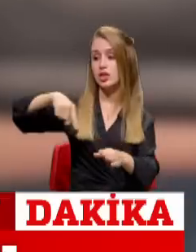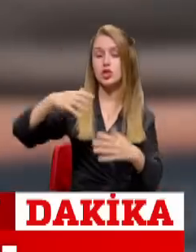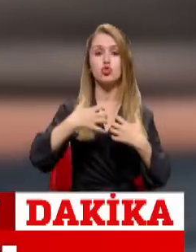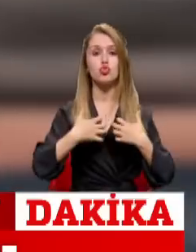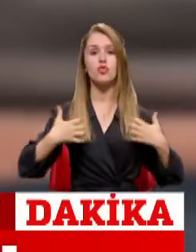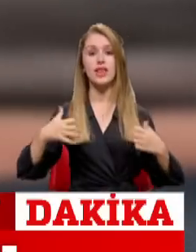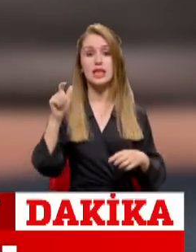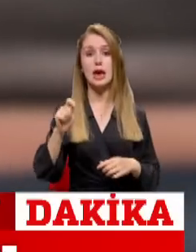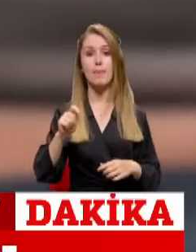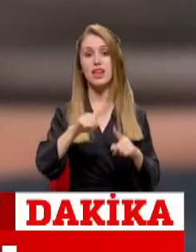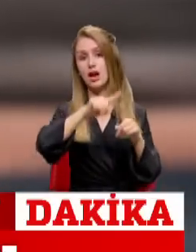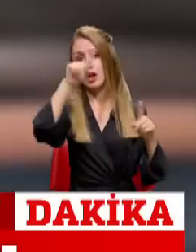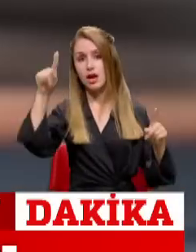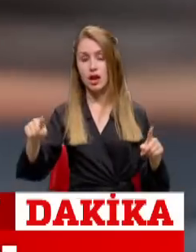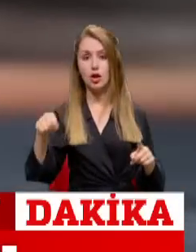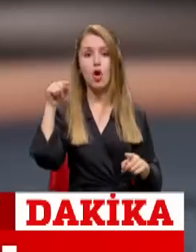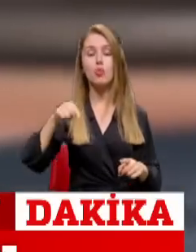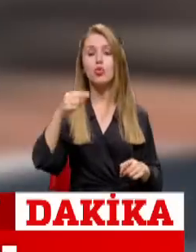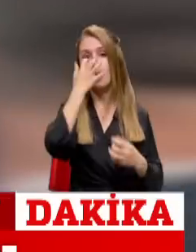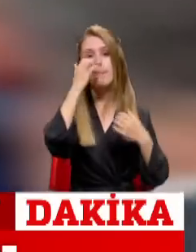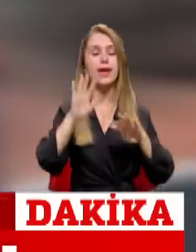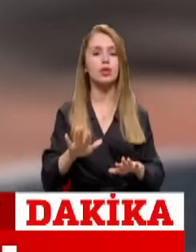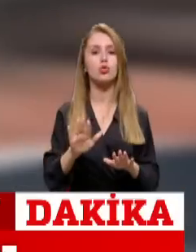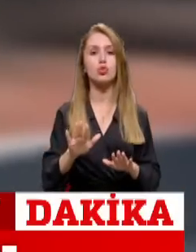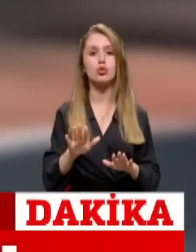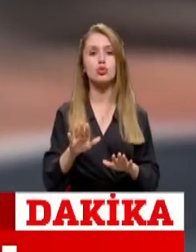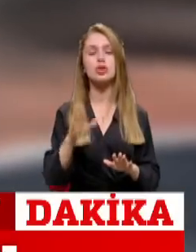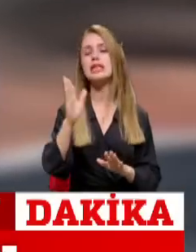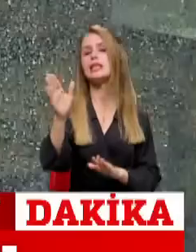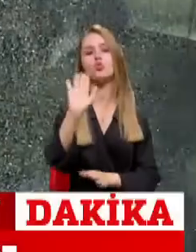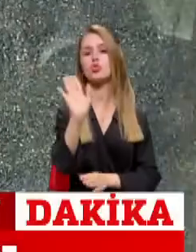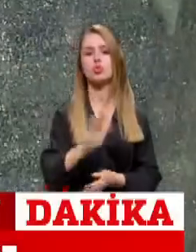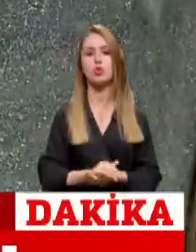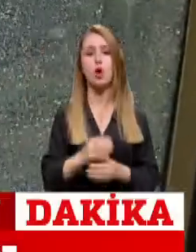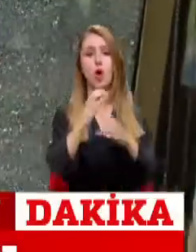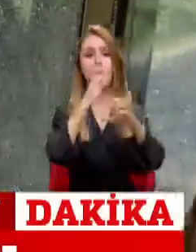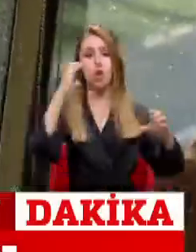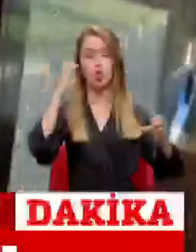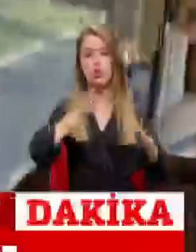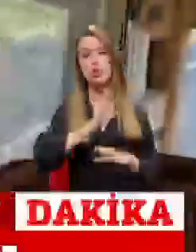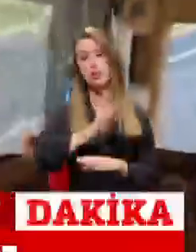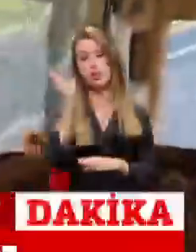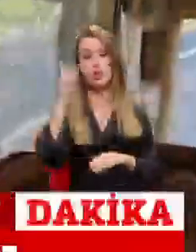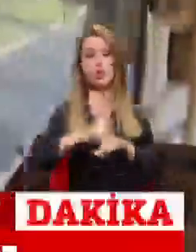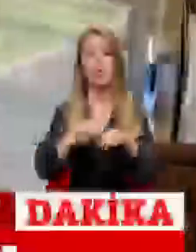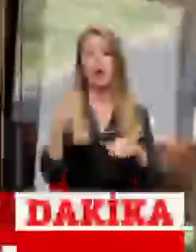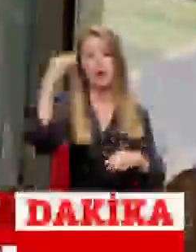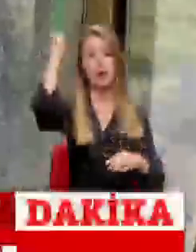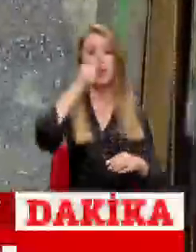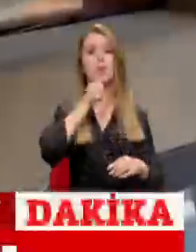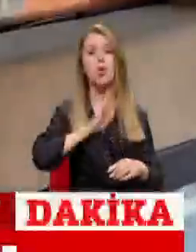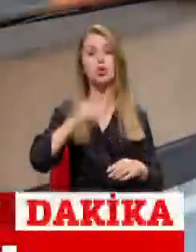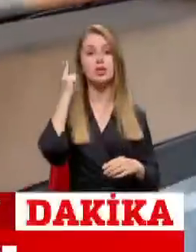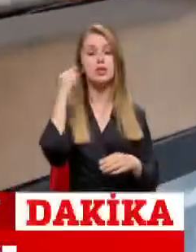güvenliğini sağlayana kadar burada duracağız. Bir yere gitmiyoruz. Otobüs alandan ayrıldığında hala İmamoğlu'nu